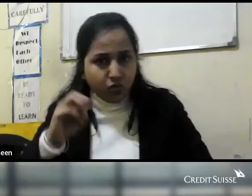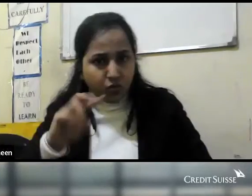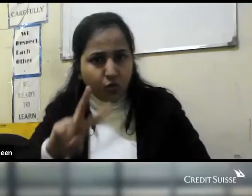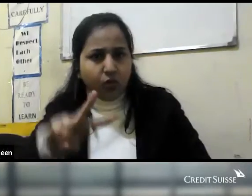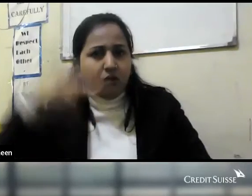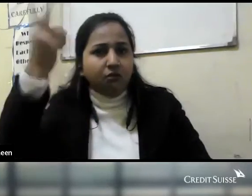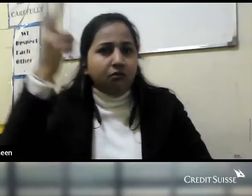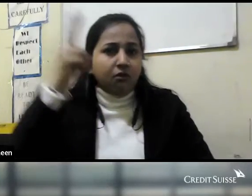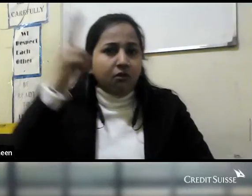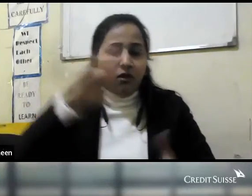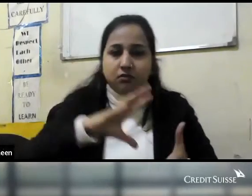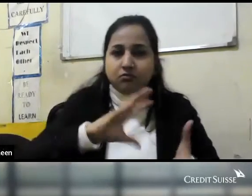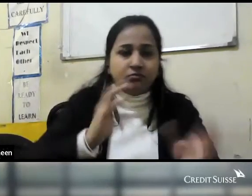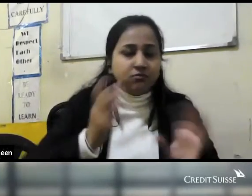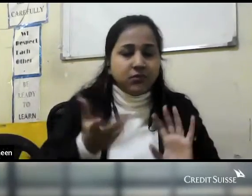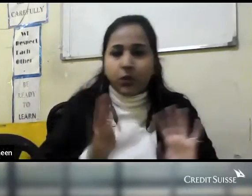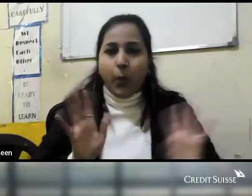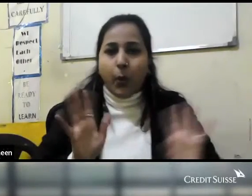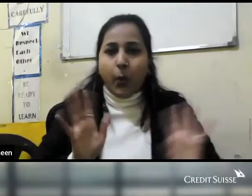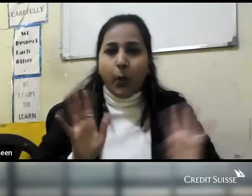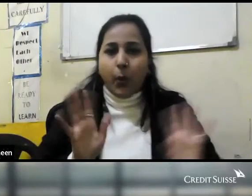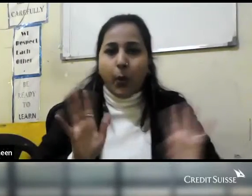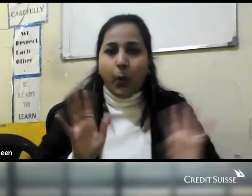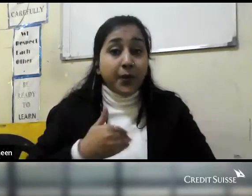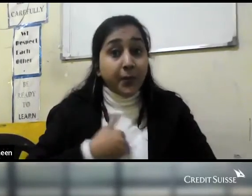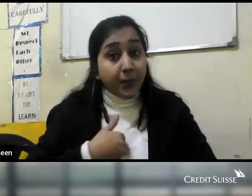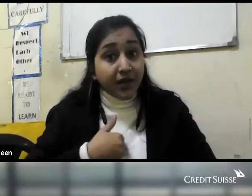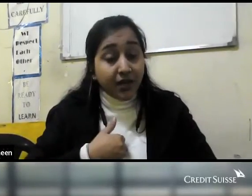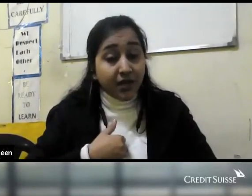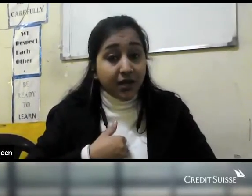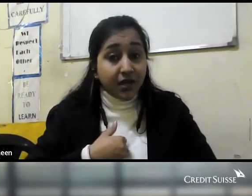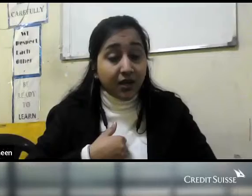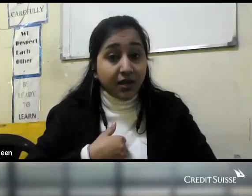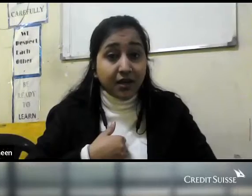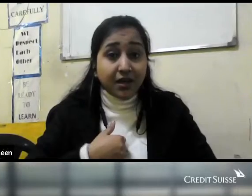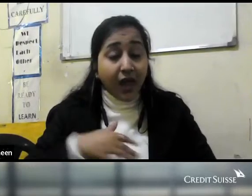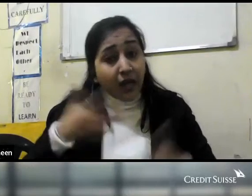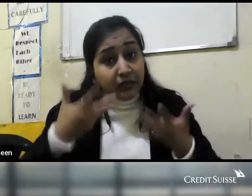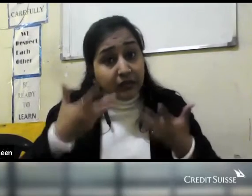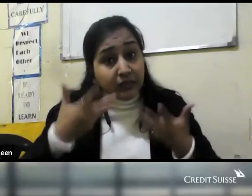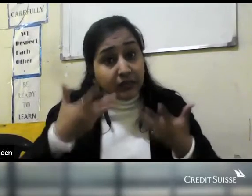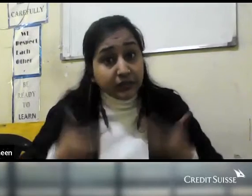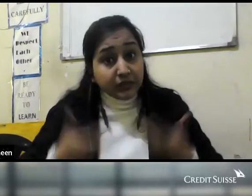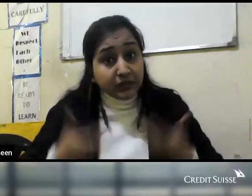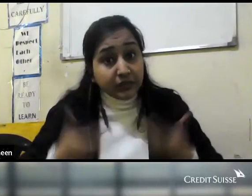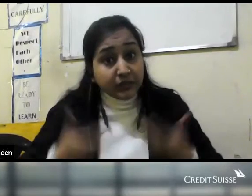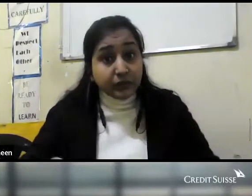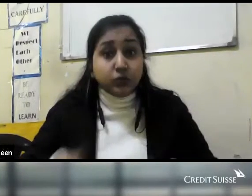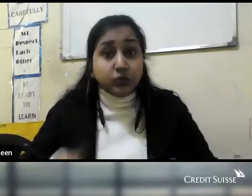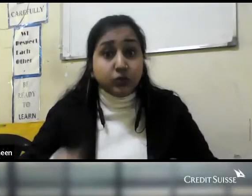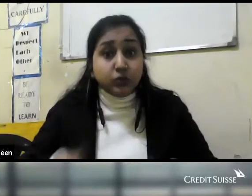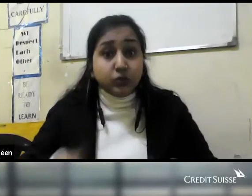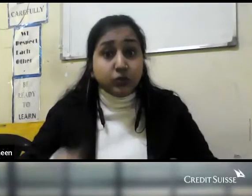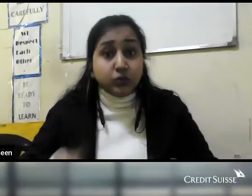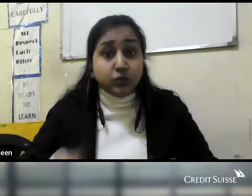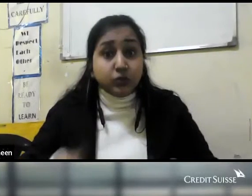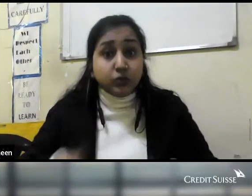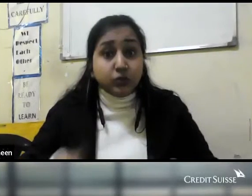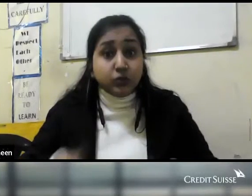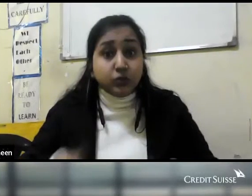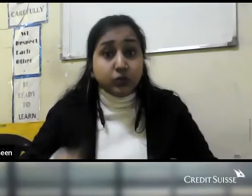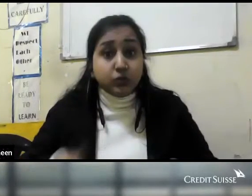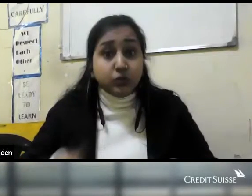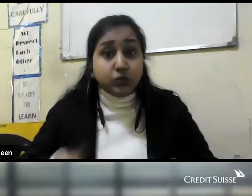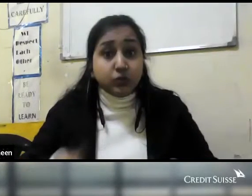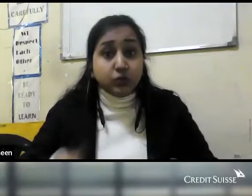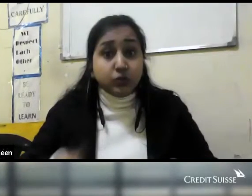inspired. मैं normal हूँ, मैं कितना कुछ कर सकता था, नहीं किया. इन लोग हमको मार्गदर्शन कर रहे हैं. तो इन लोग